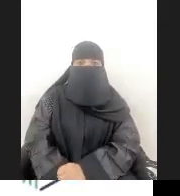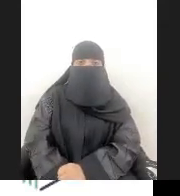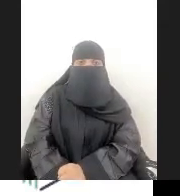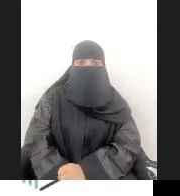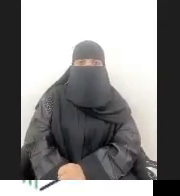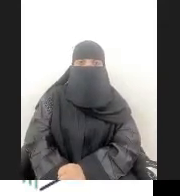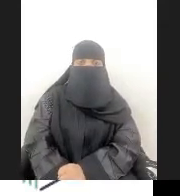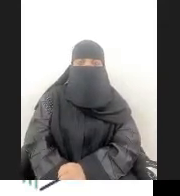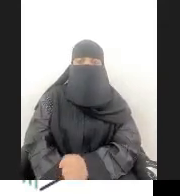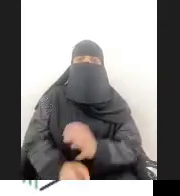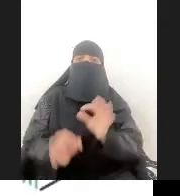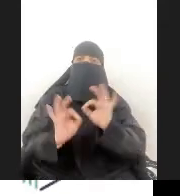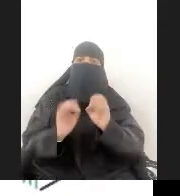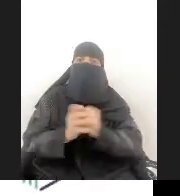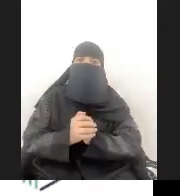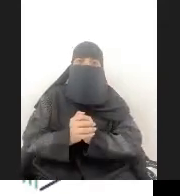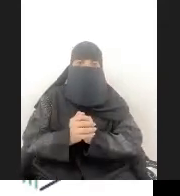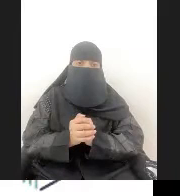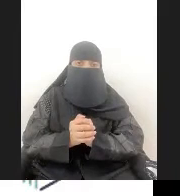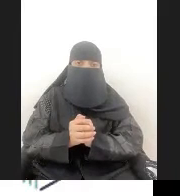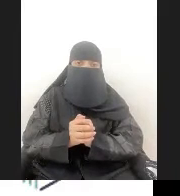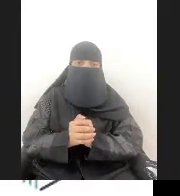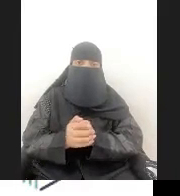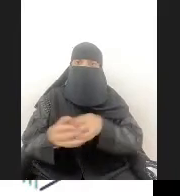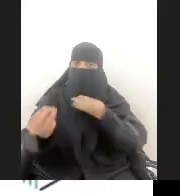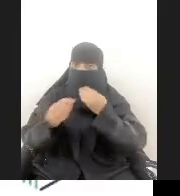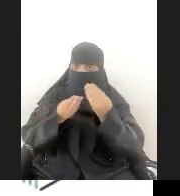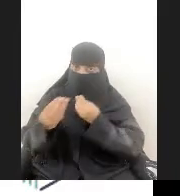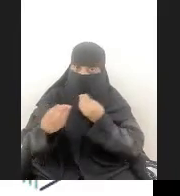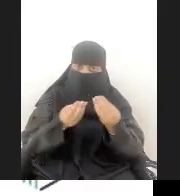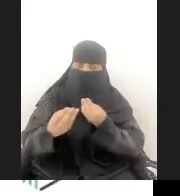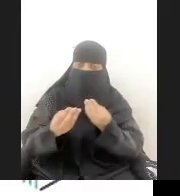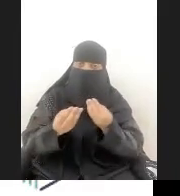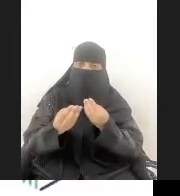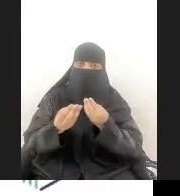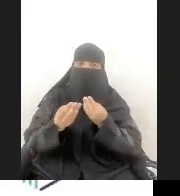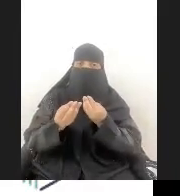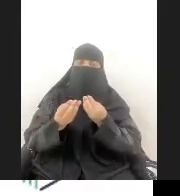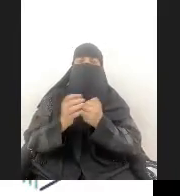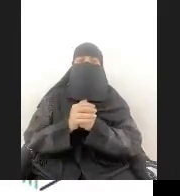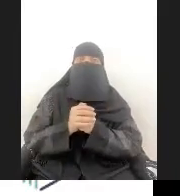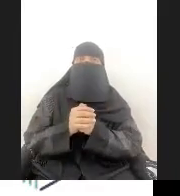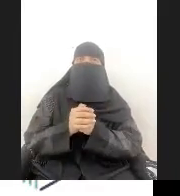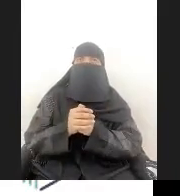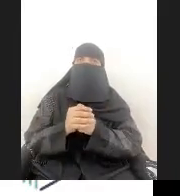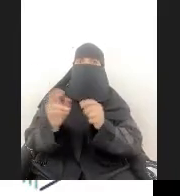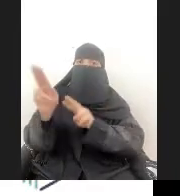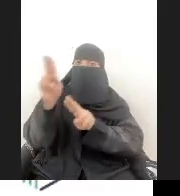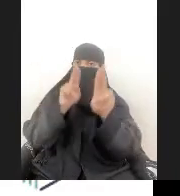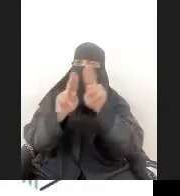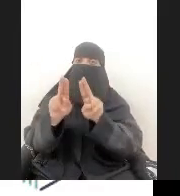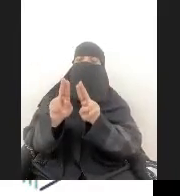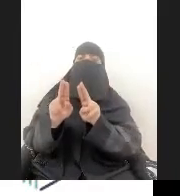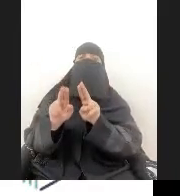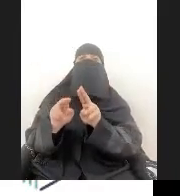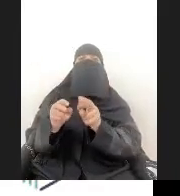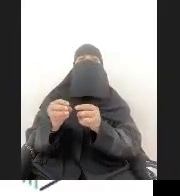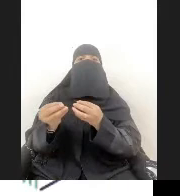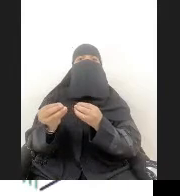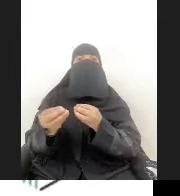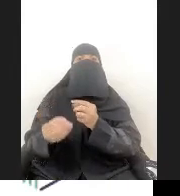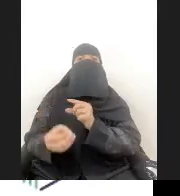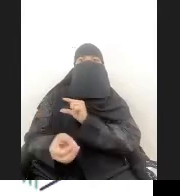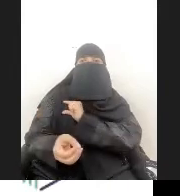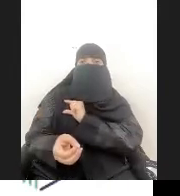ذكره الدكتور أو الأستاذ في لوحة المناقشة ويجيب على أتليست يعني أو على الأقل يعني على مناقشتين أو